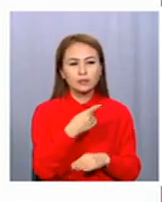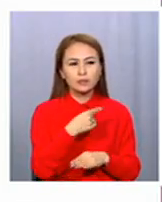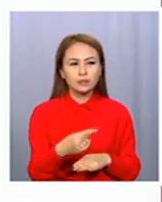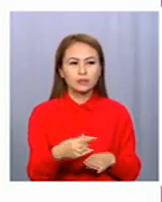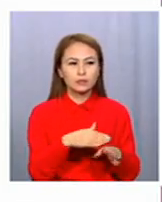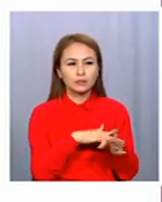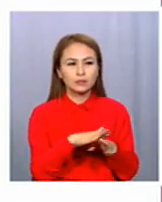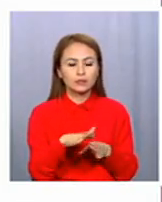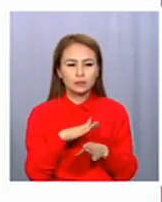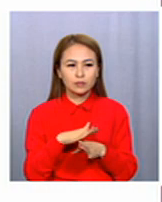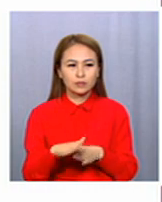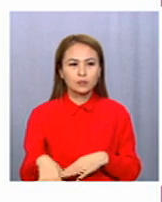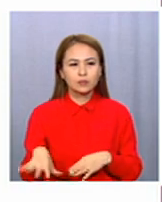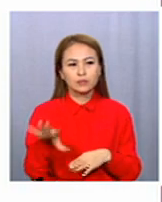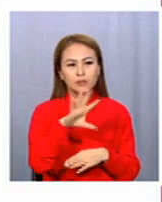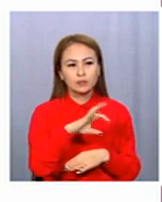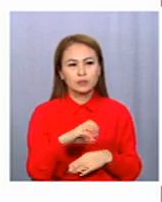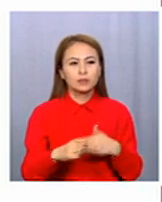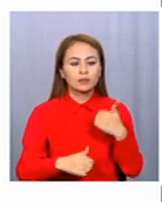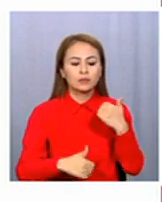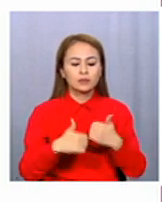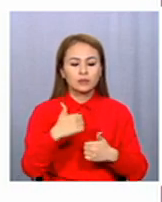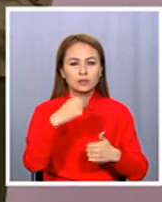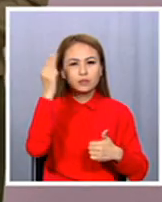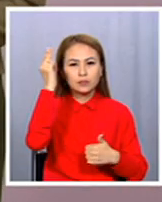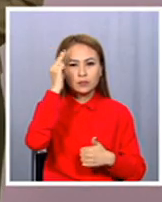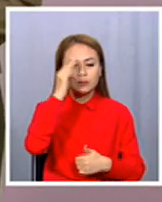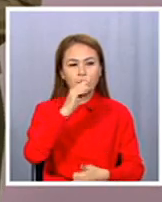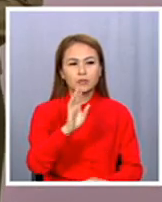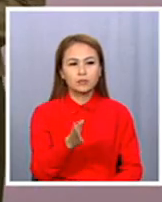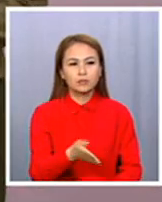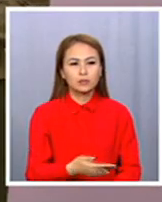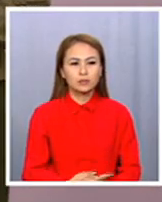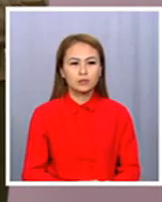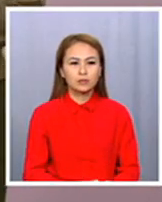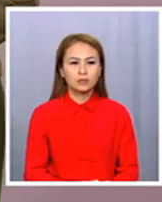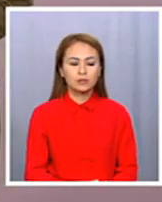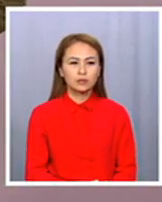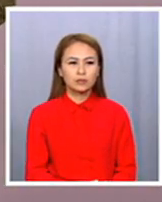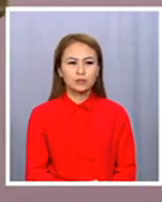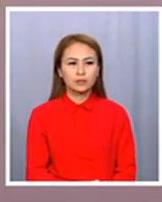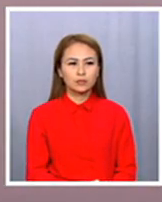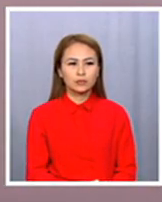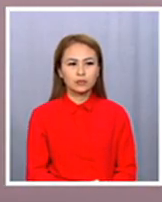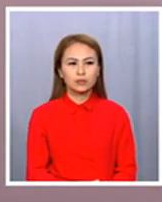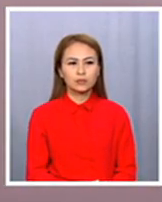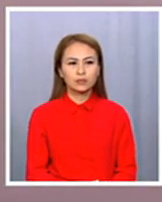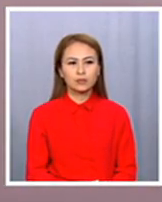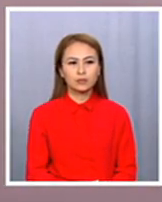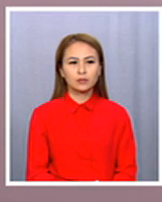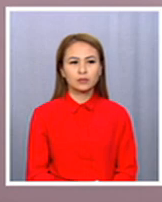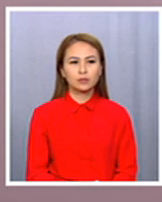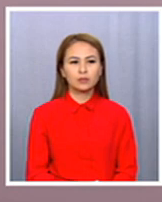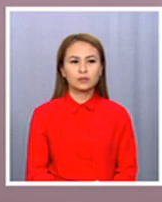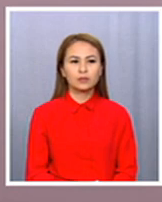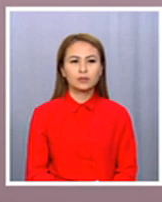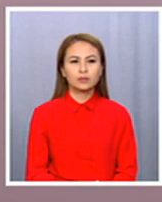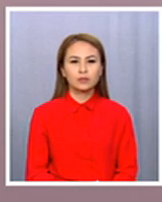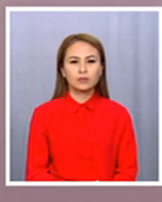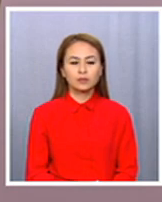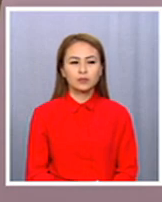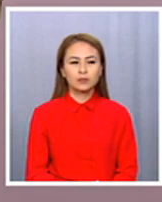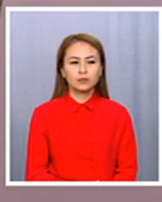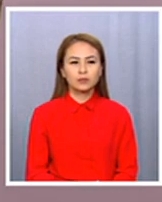және азайтуды орындап, оларды салыстыруды үйрендіңдер. Бүгінгі сабағымыз